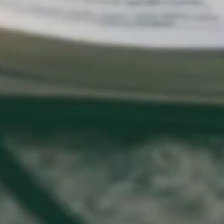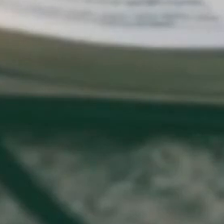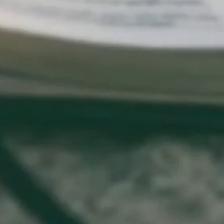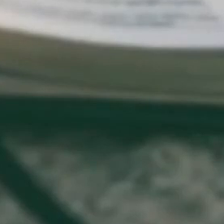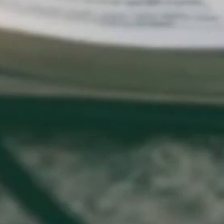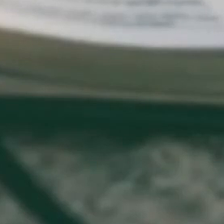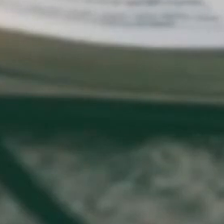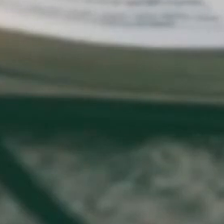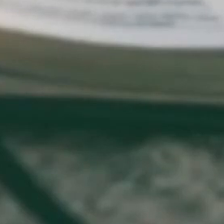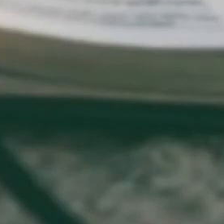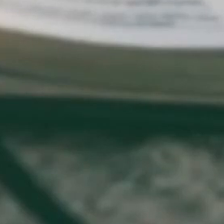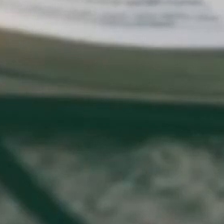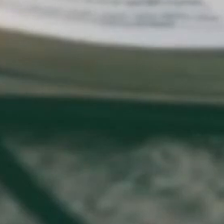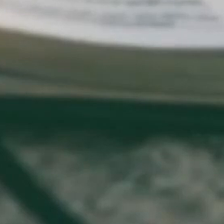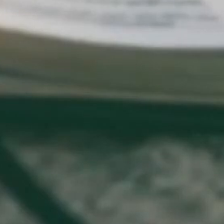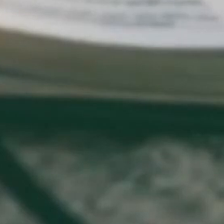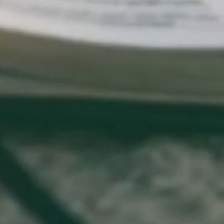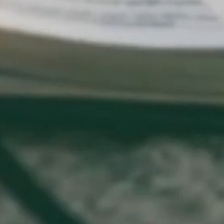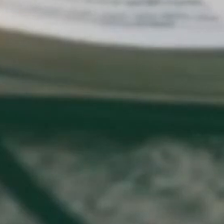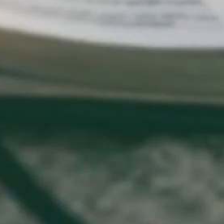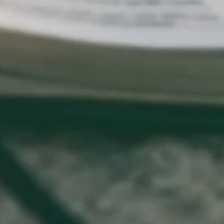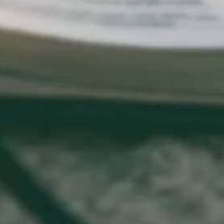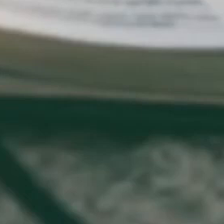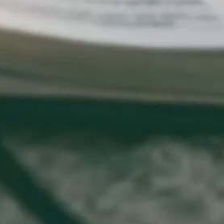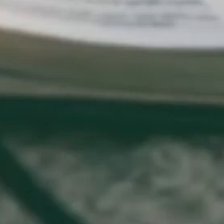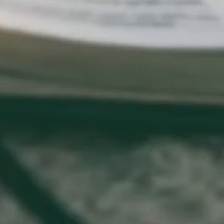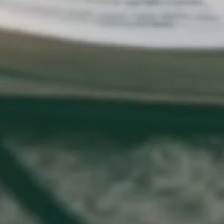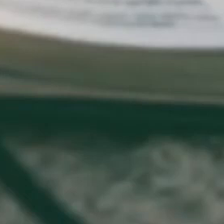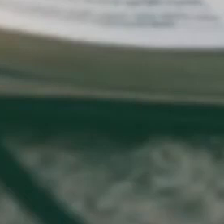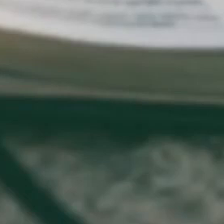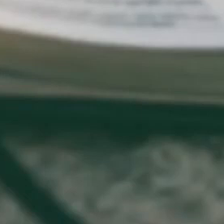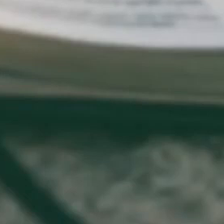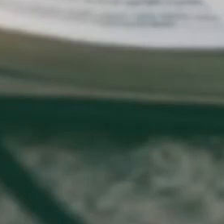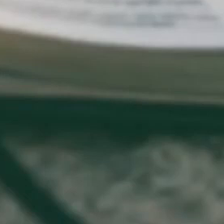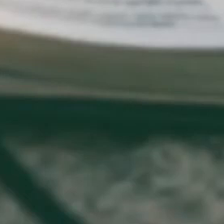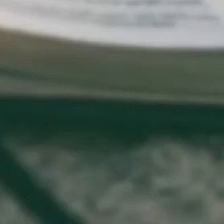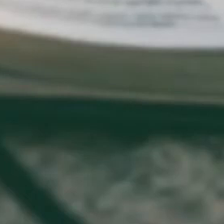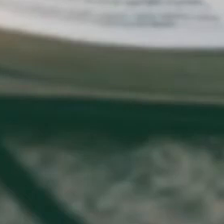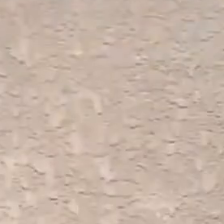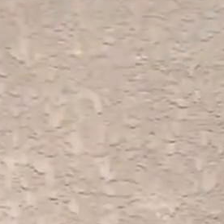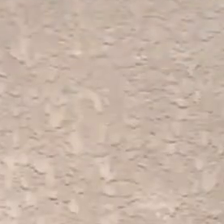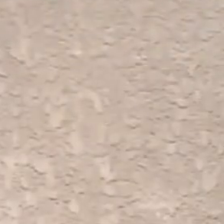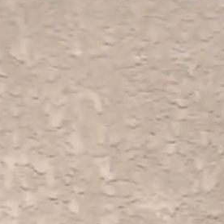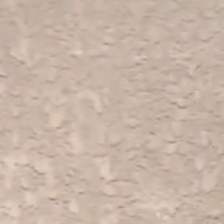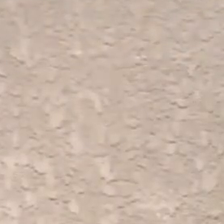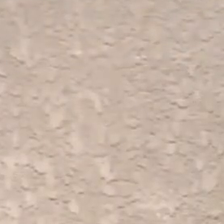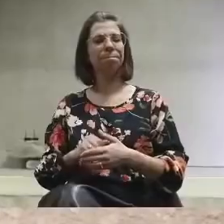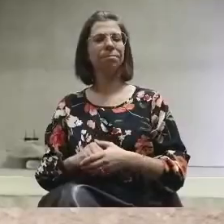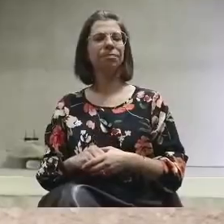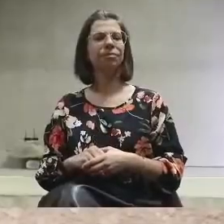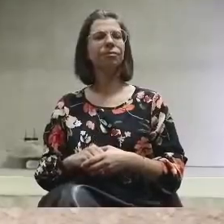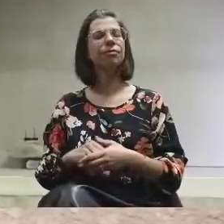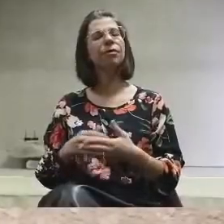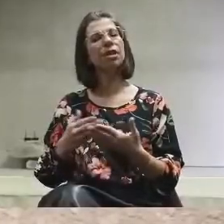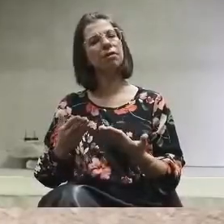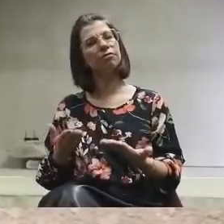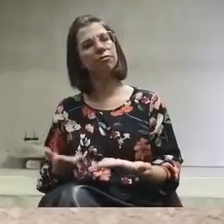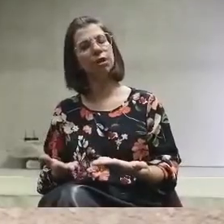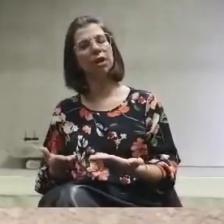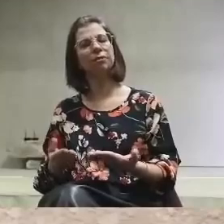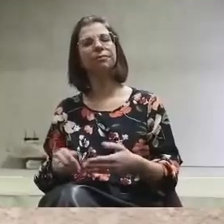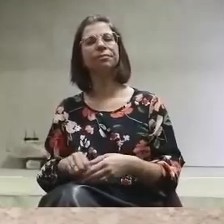elle est une puissance de Dieu. Amen. Amen. » Voilà, dans notre